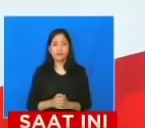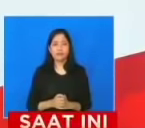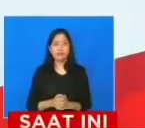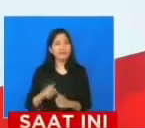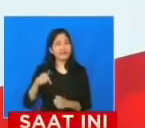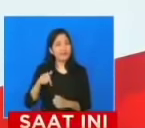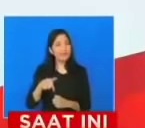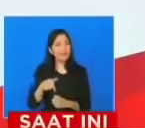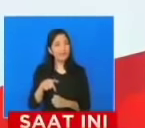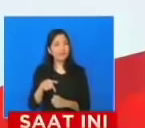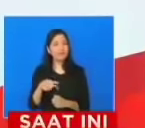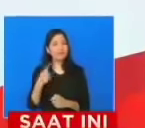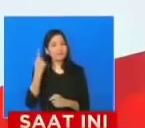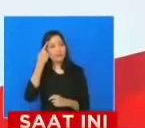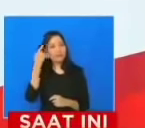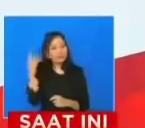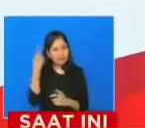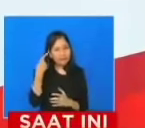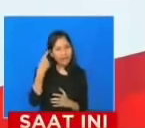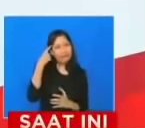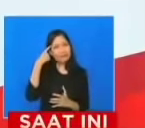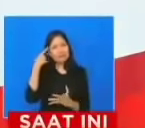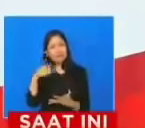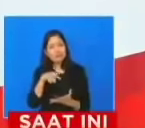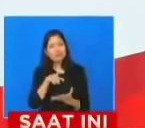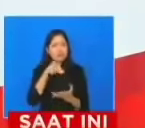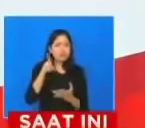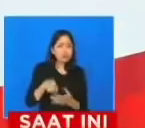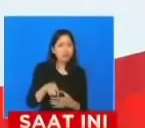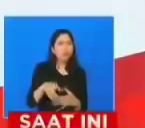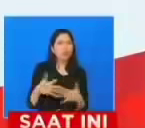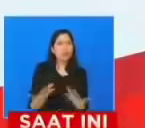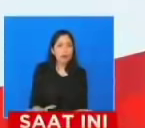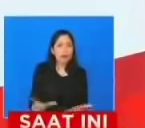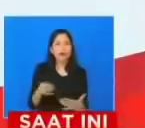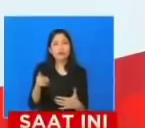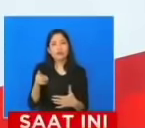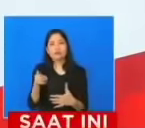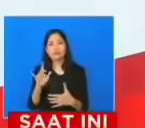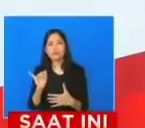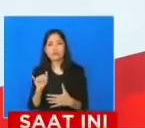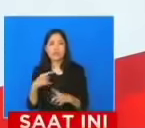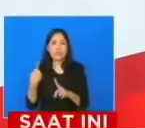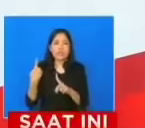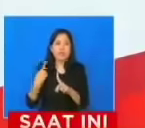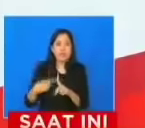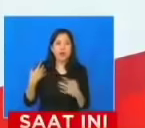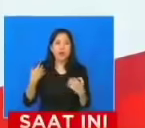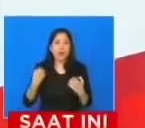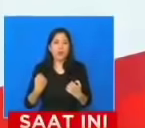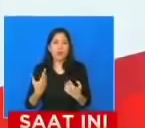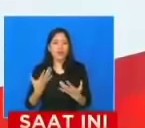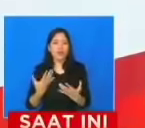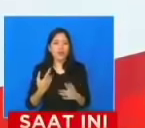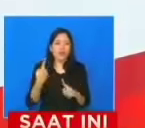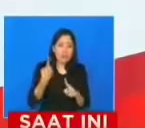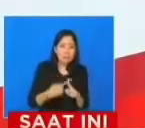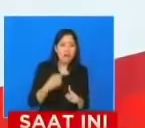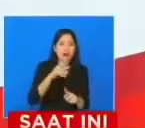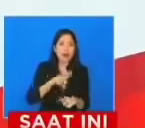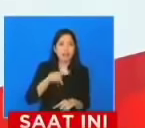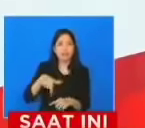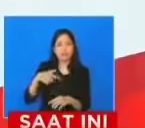perlu oleh pemerintah untuk kemudian memperkuat physical distancing